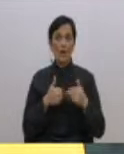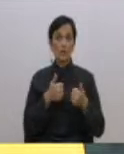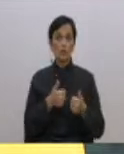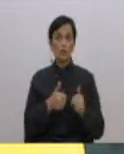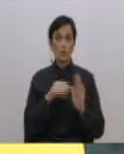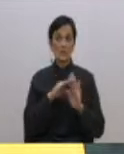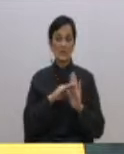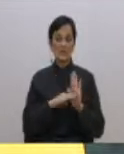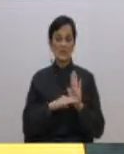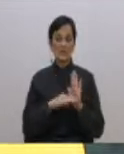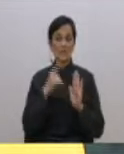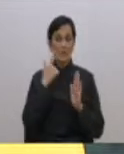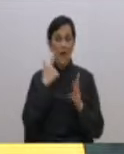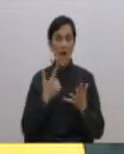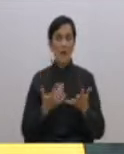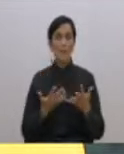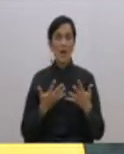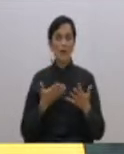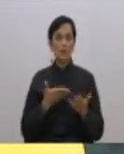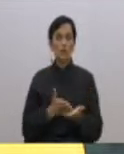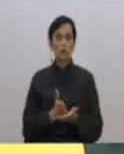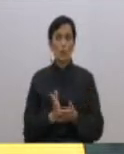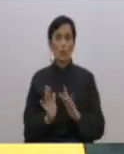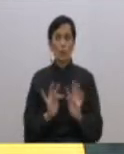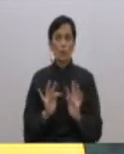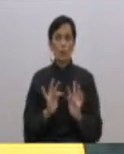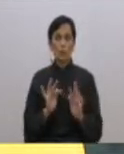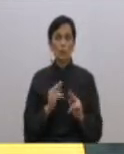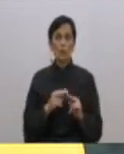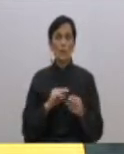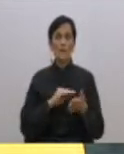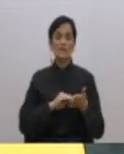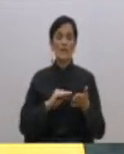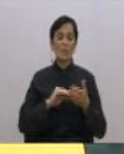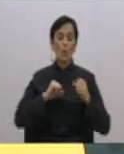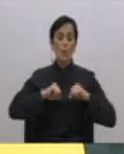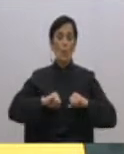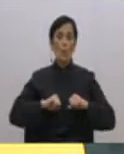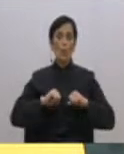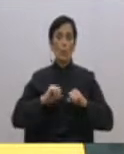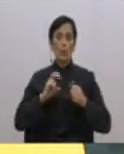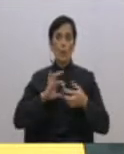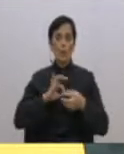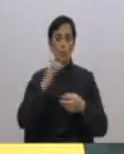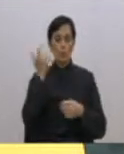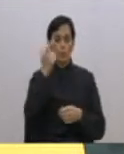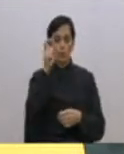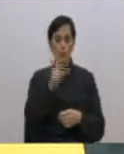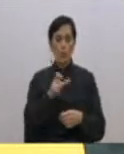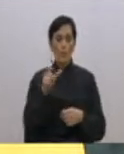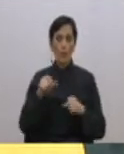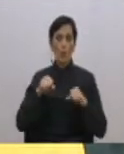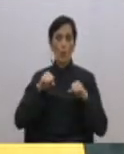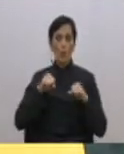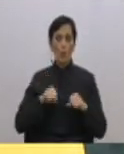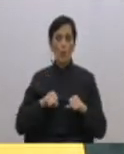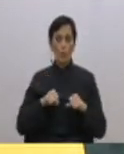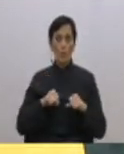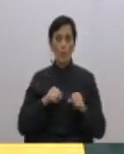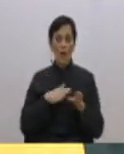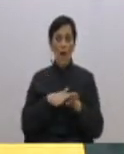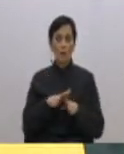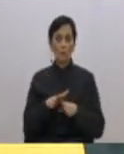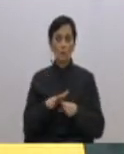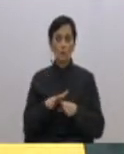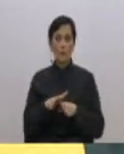sistem, efectian, funcționirebas. Am ascens, toroda, momiginave, uplebe, tam, hlobele, bis, uplebe, bis, satanato,